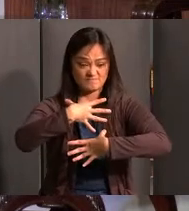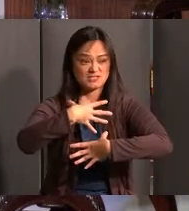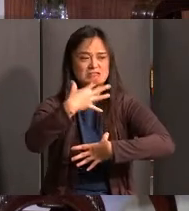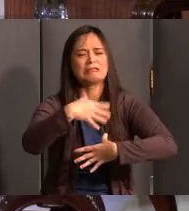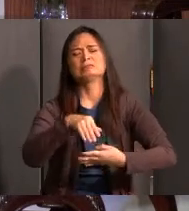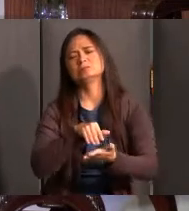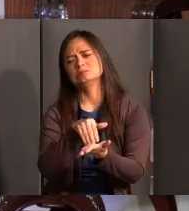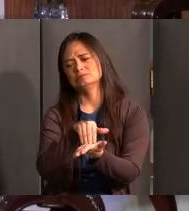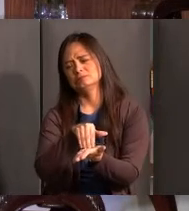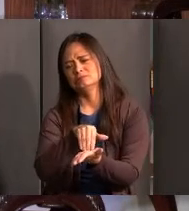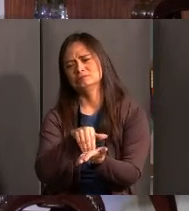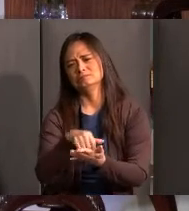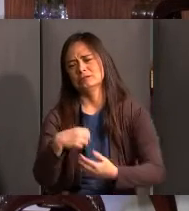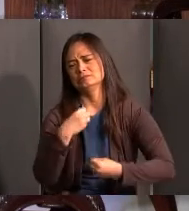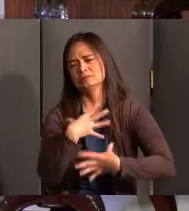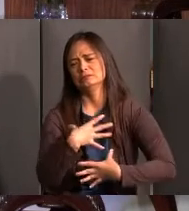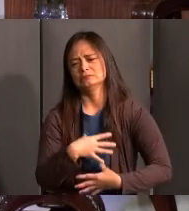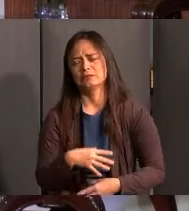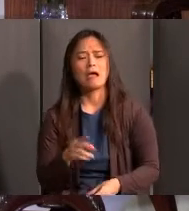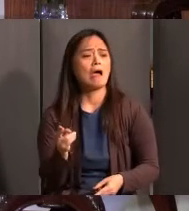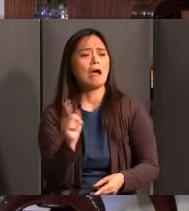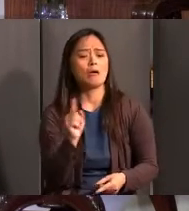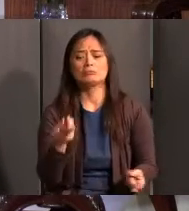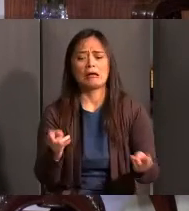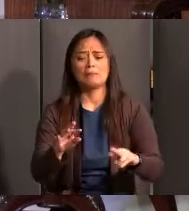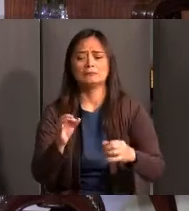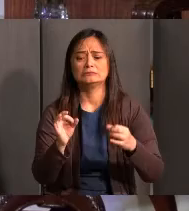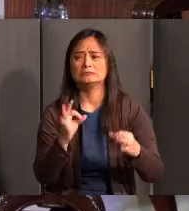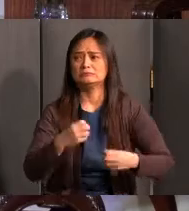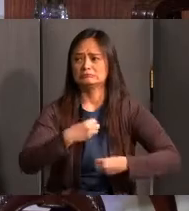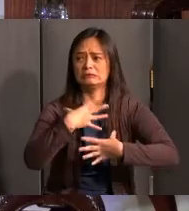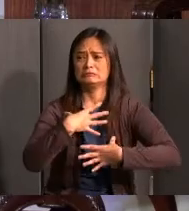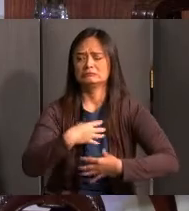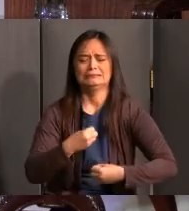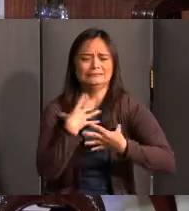that? Anong gagawin mo pag natakot ka? Magpapanik ka.